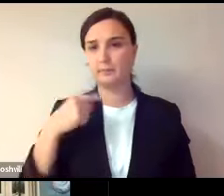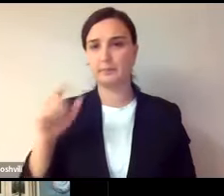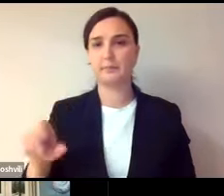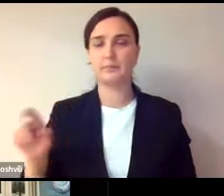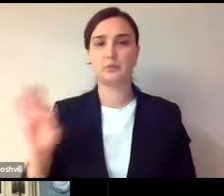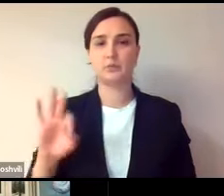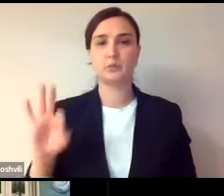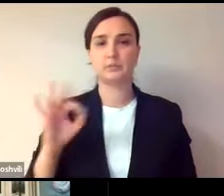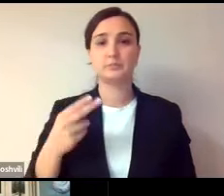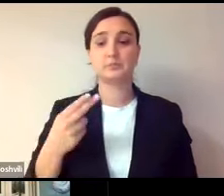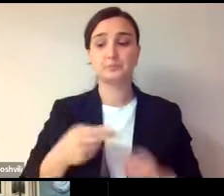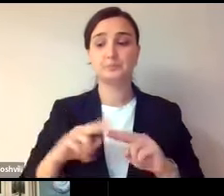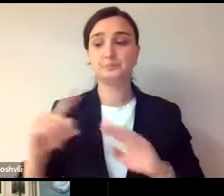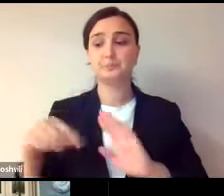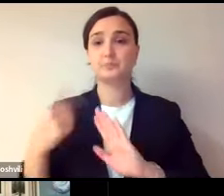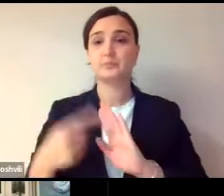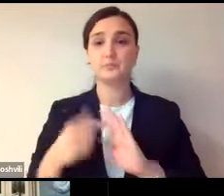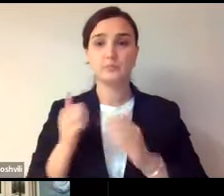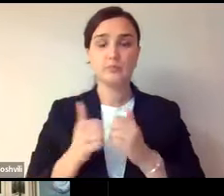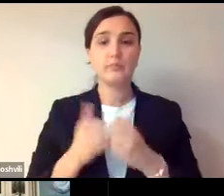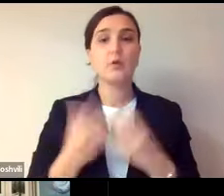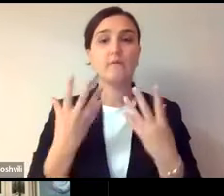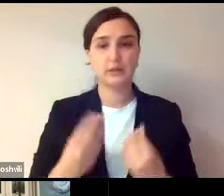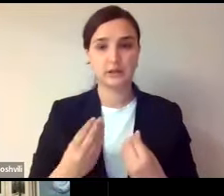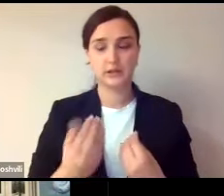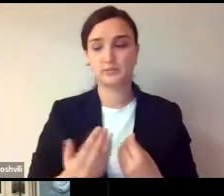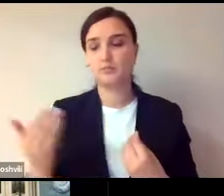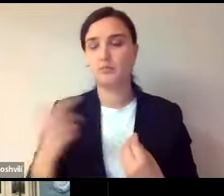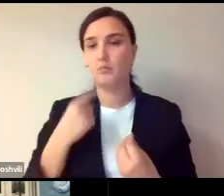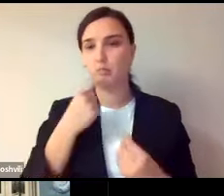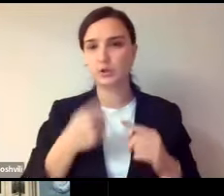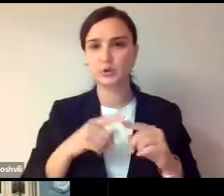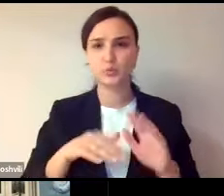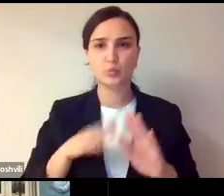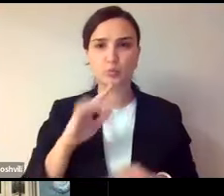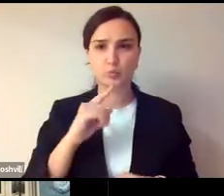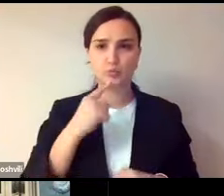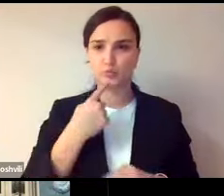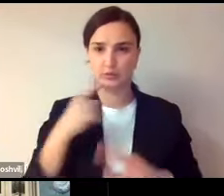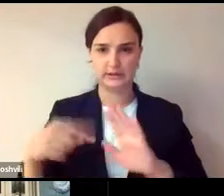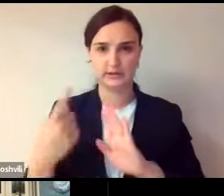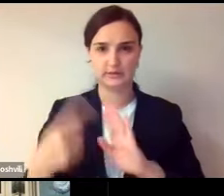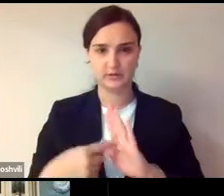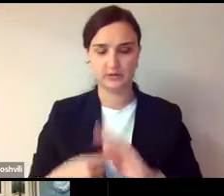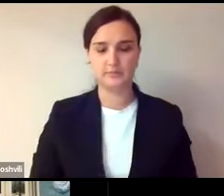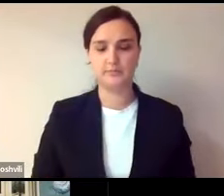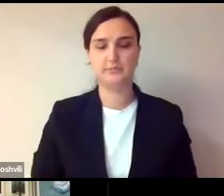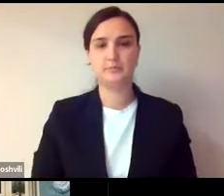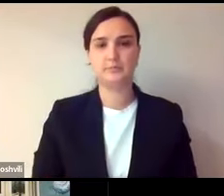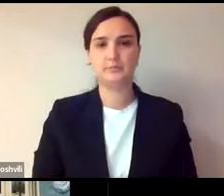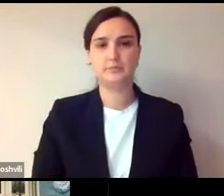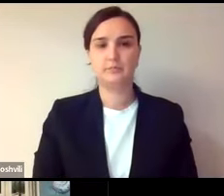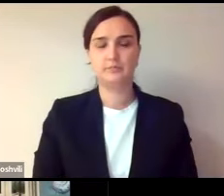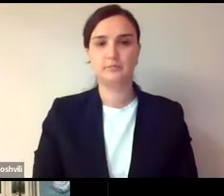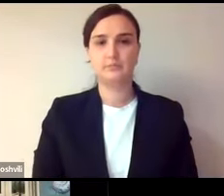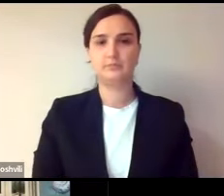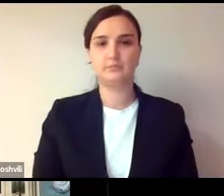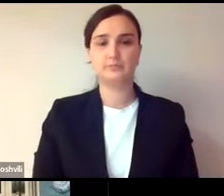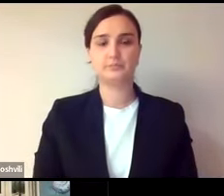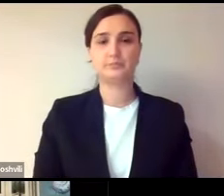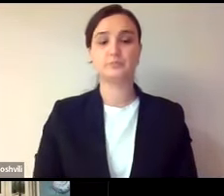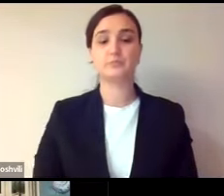ეს კითხვა ჩვენ გვესმის ყოველ დღე და ისინი ამბობენ, რომ ეს არის ყველაზე უფრო რთული კითხვა, ხო? და ჩვენ ვფიქრობთ,